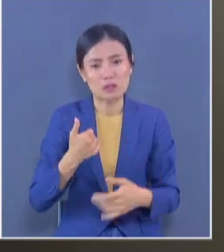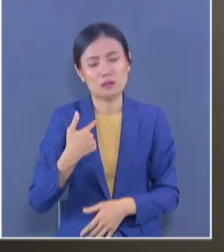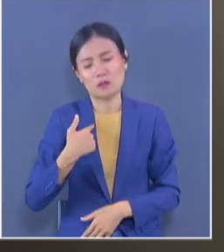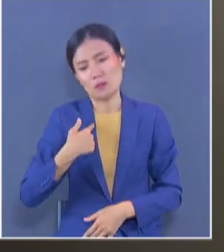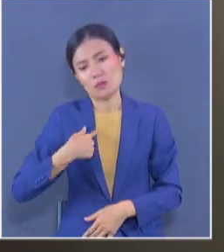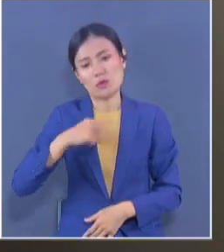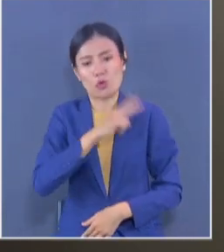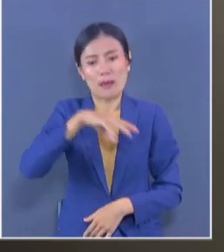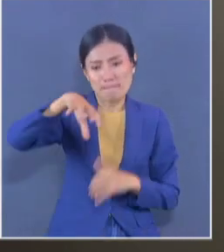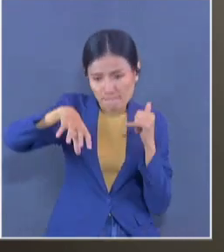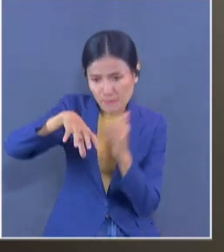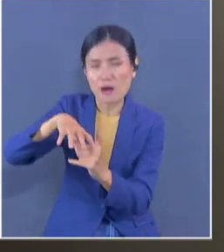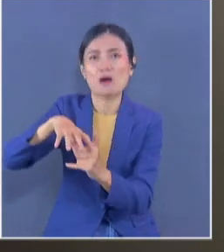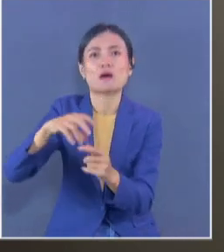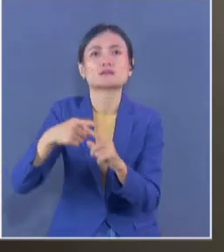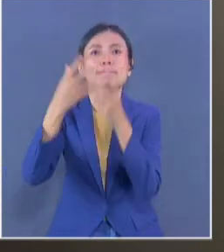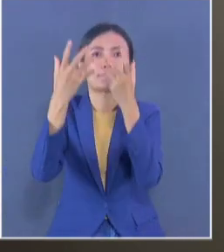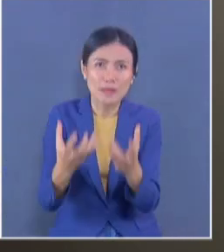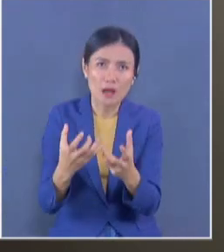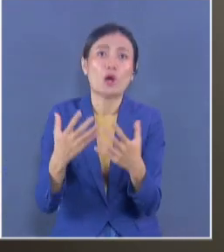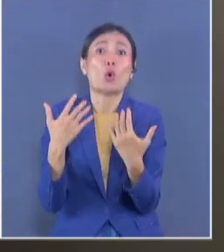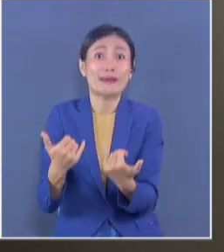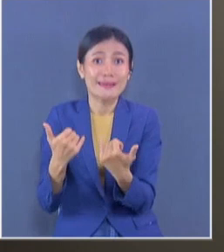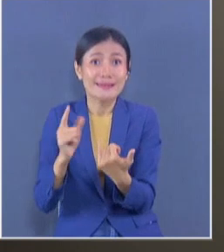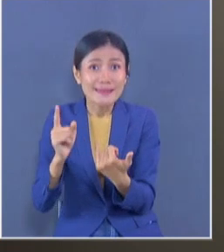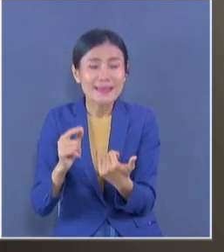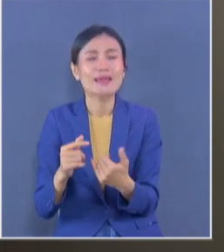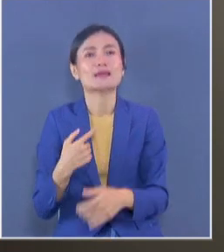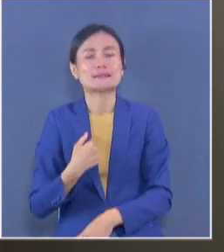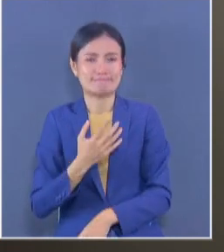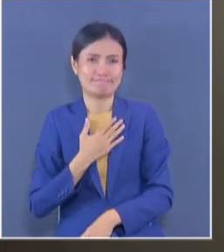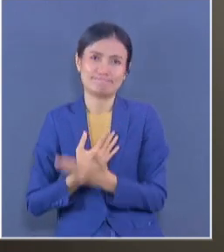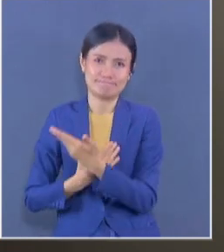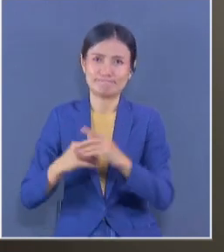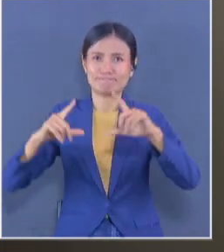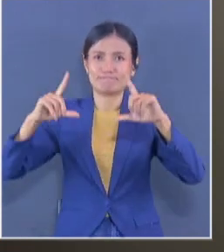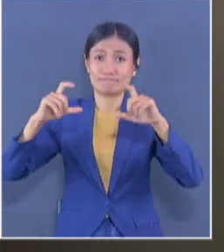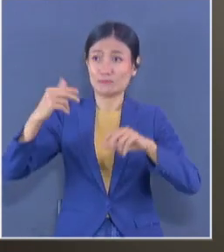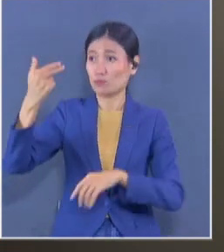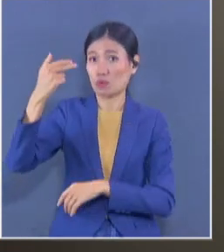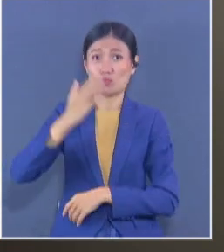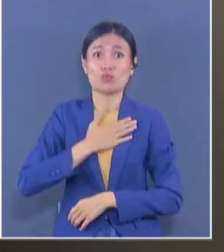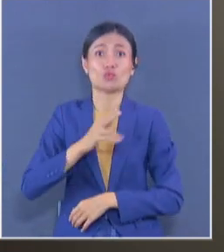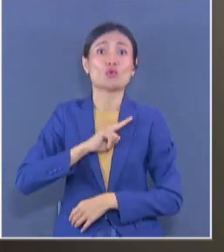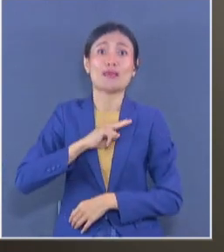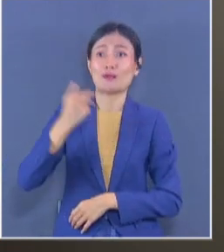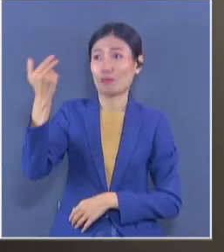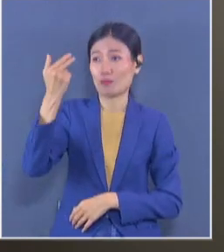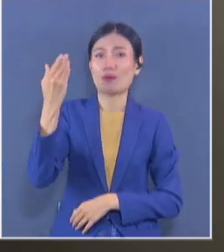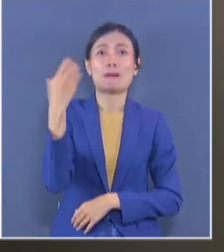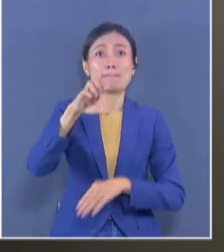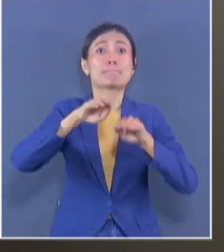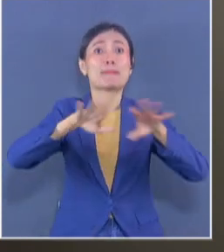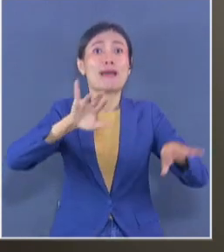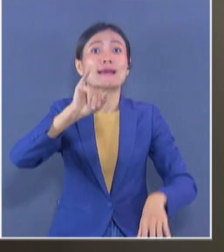ชื้นขึ้นแล้วเมื่อเจเรมี่เองได้ออกมาเคลื่อนไหวผ่านทาง Instagram ส่วนตัวโดยได้ถ่ายรูปตนเองขณะนอนอยู่บนเตียงที่โรงพยาบ